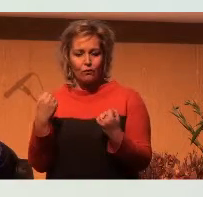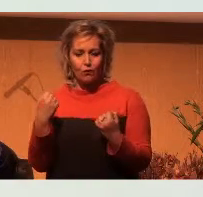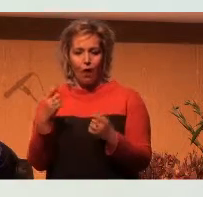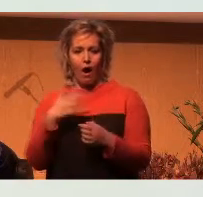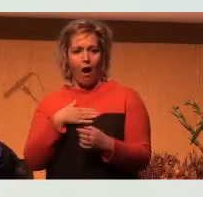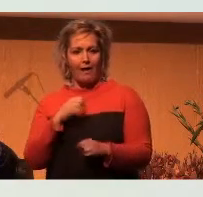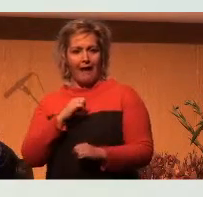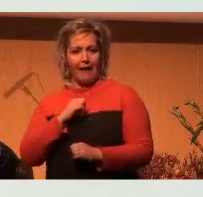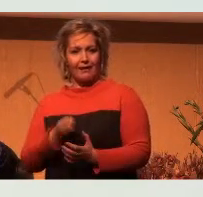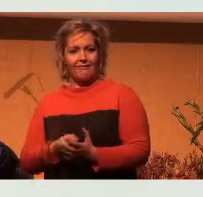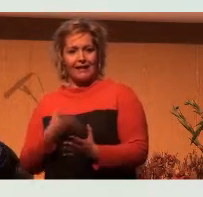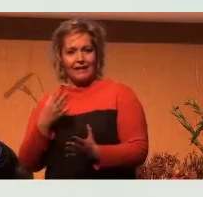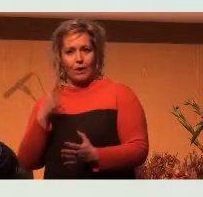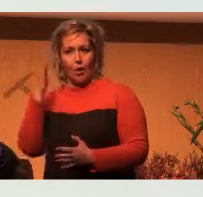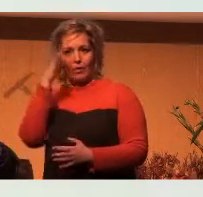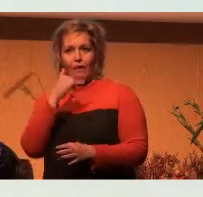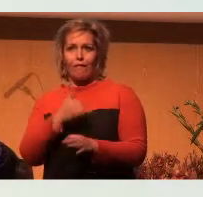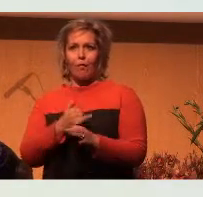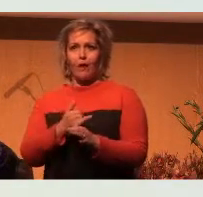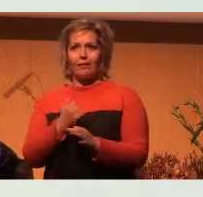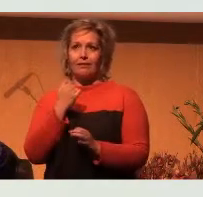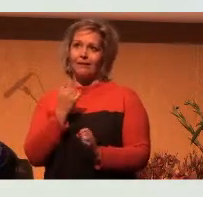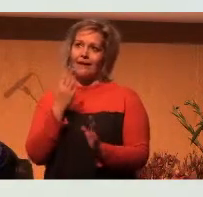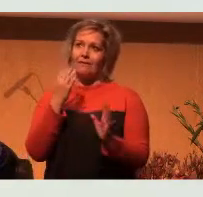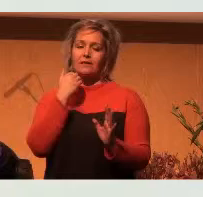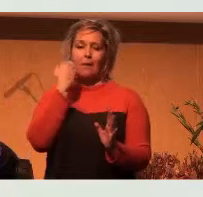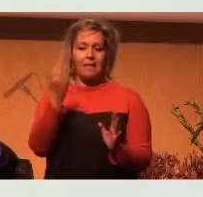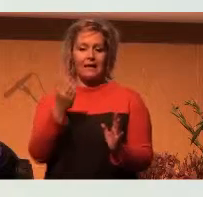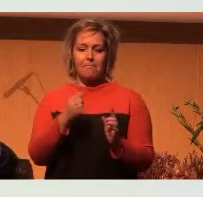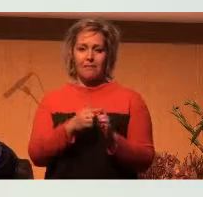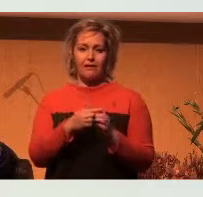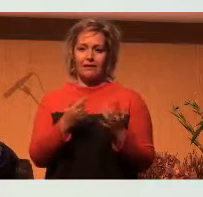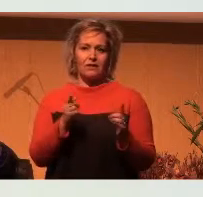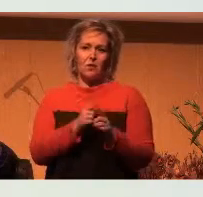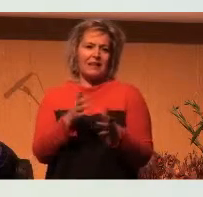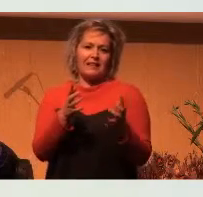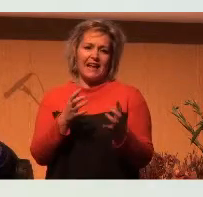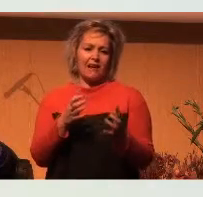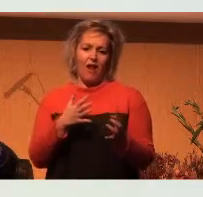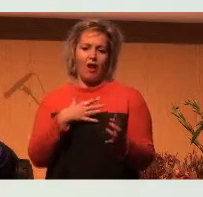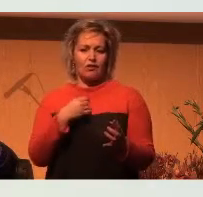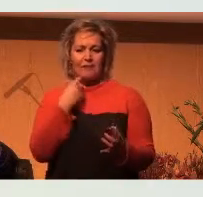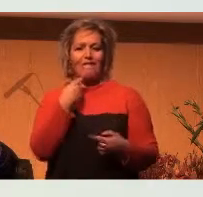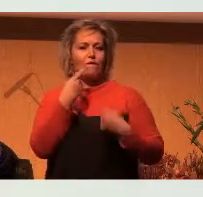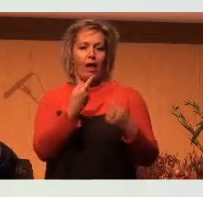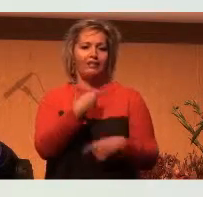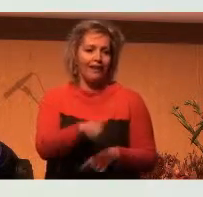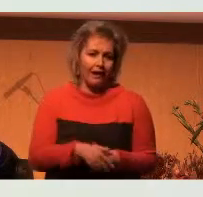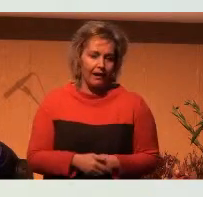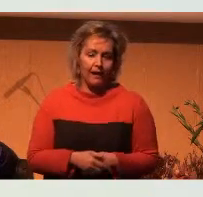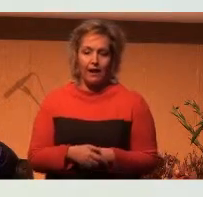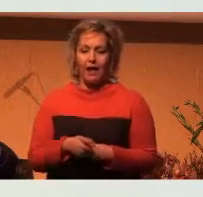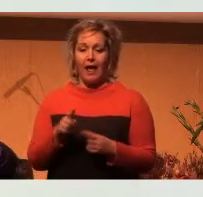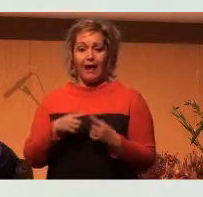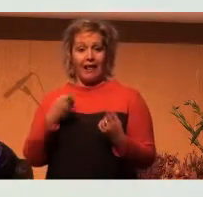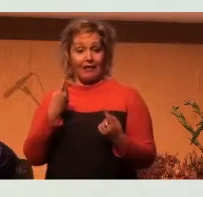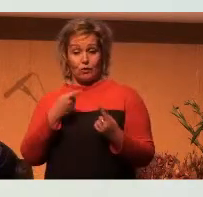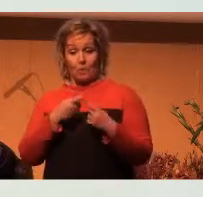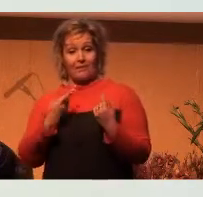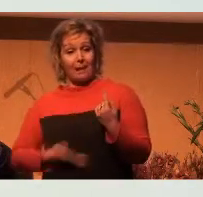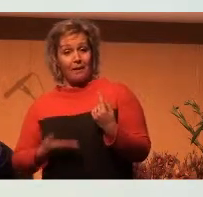har egne verdier og tanker om hvordan livet skal bli, som ikke er så interessert i å bli fortalt. Eller den